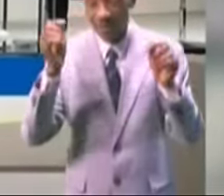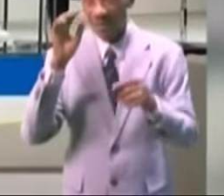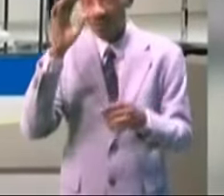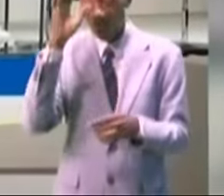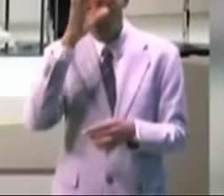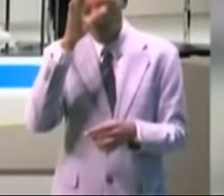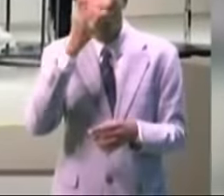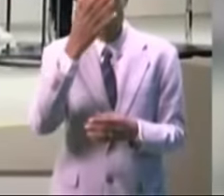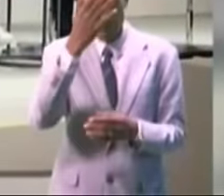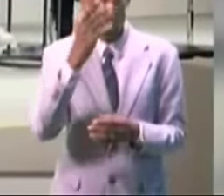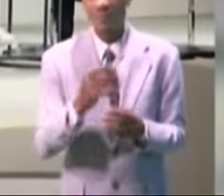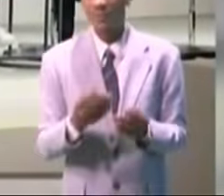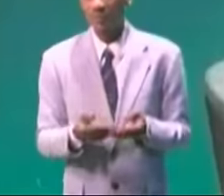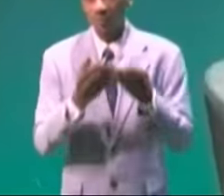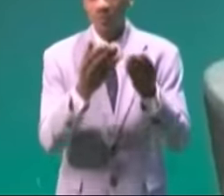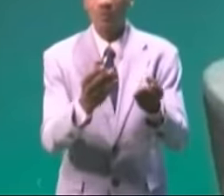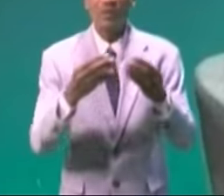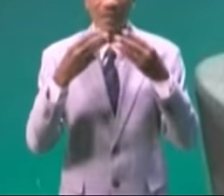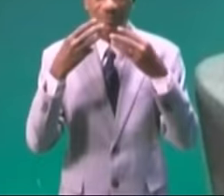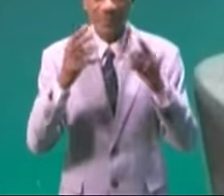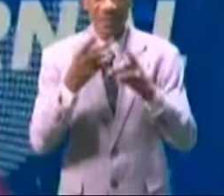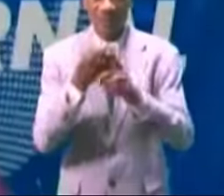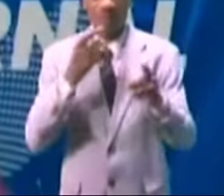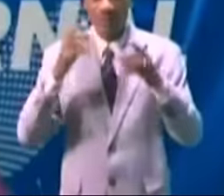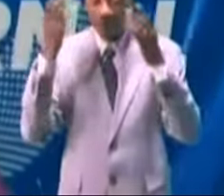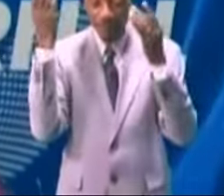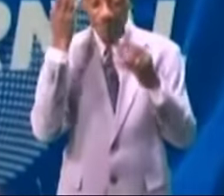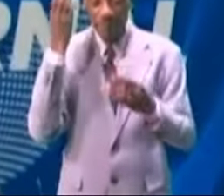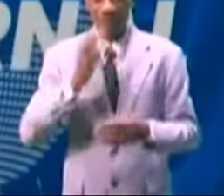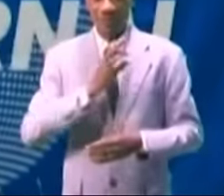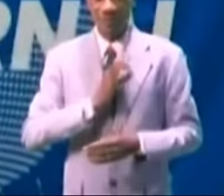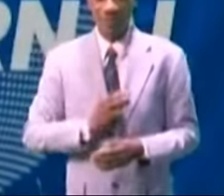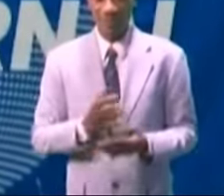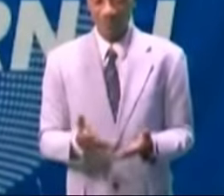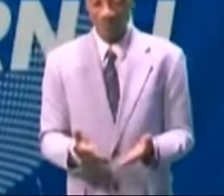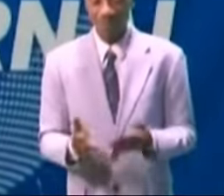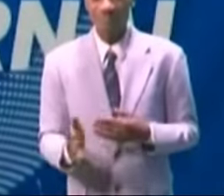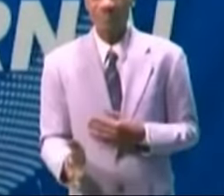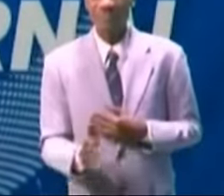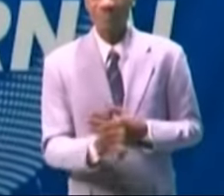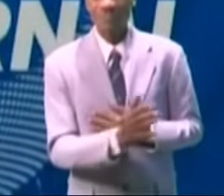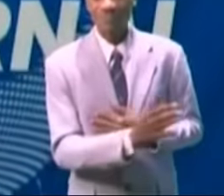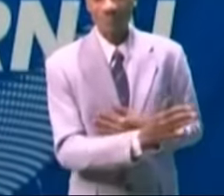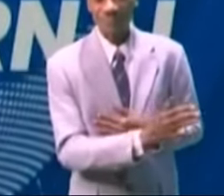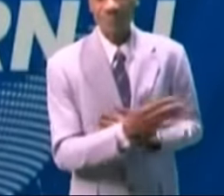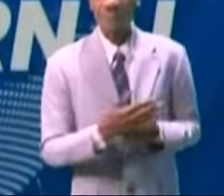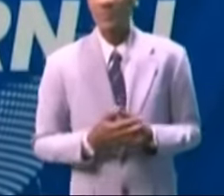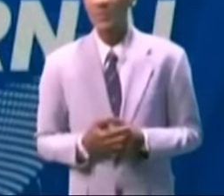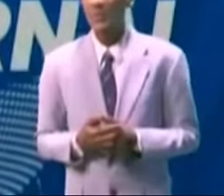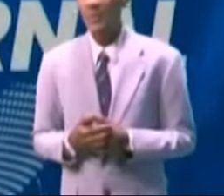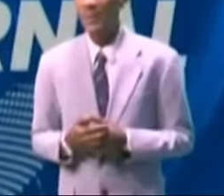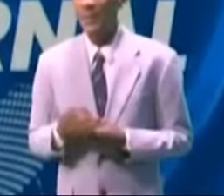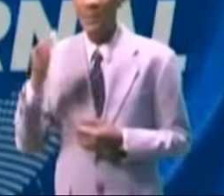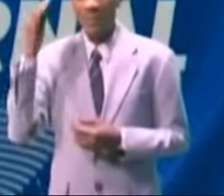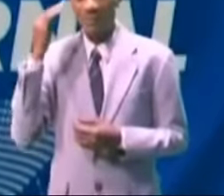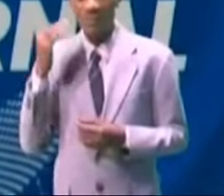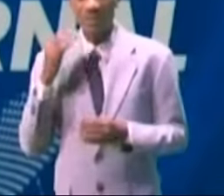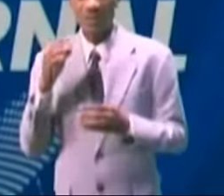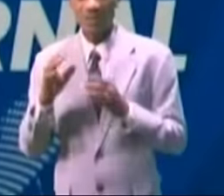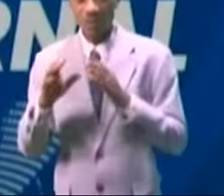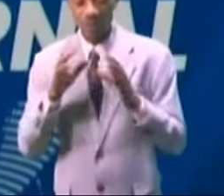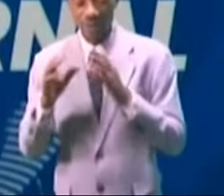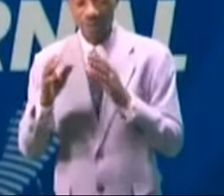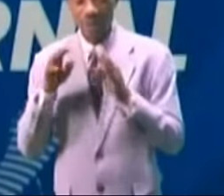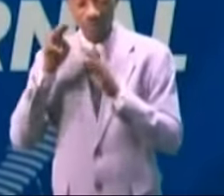stratégie régionale pour le financement du climat. Après sa reconduction au gouvernement, le ministre de la Communication et